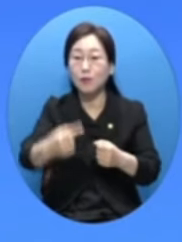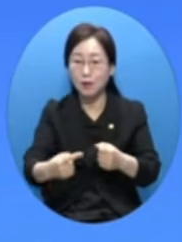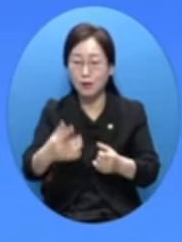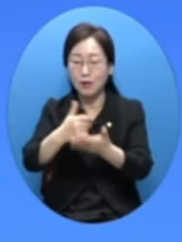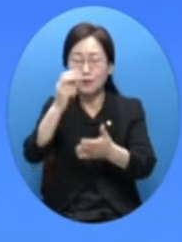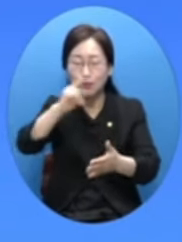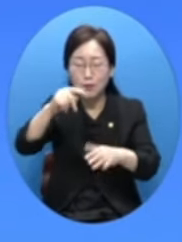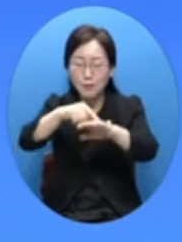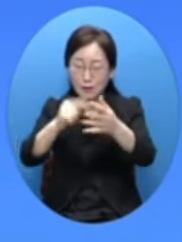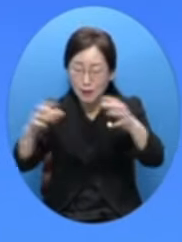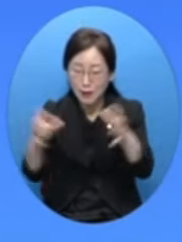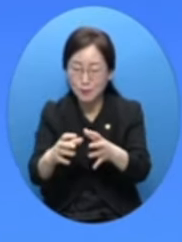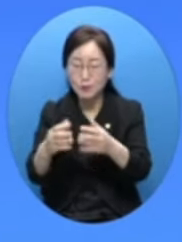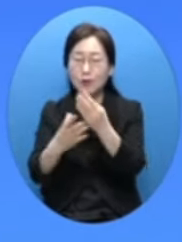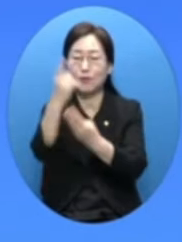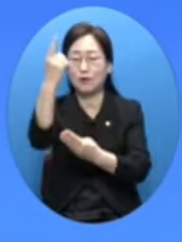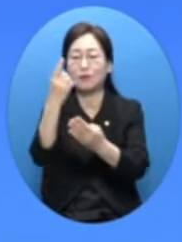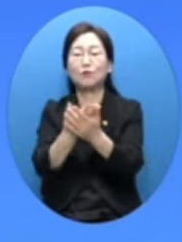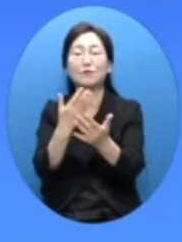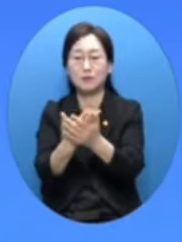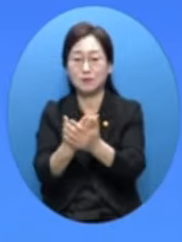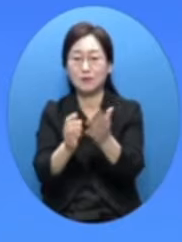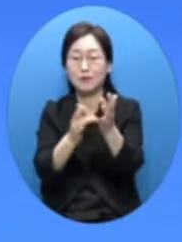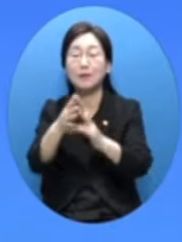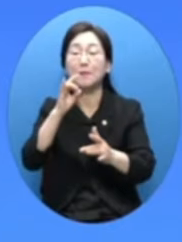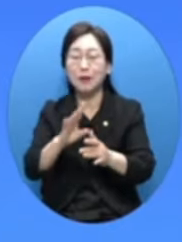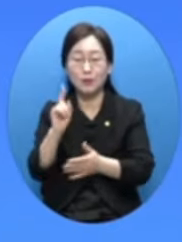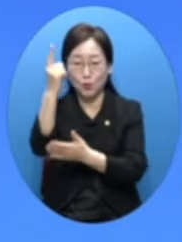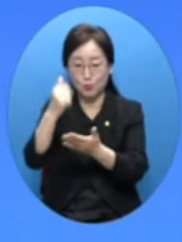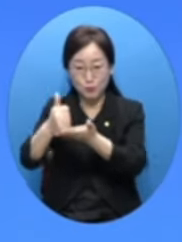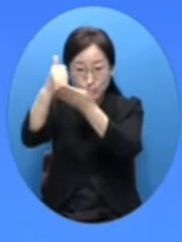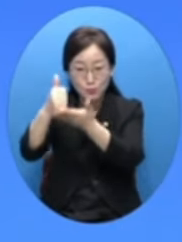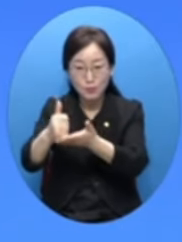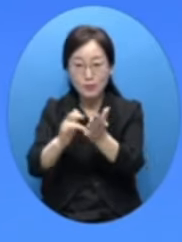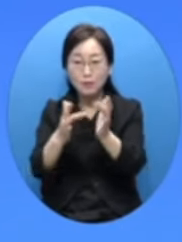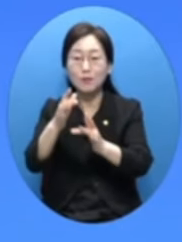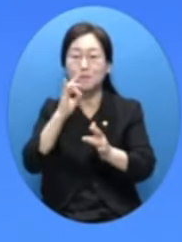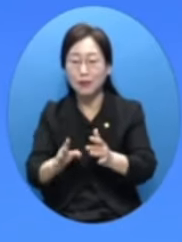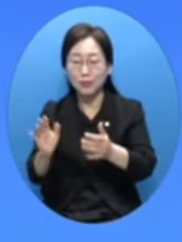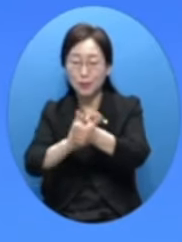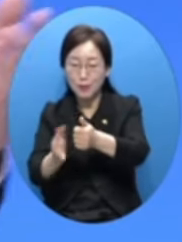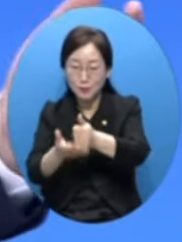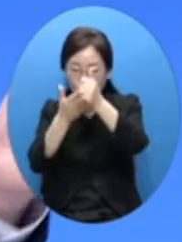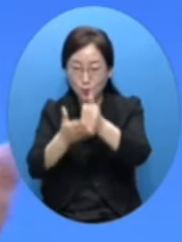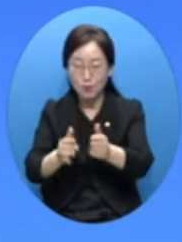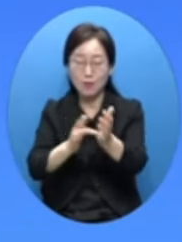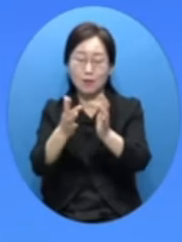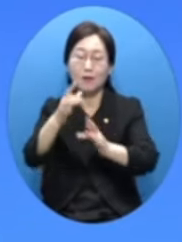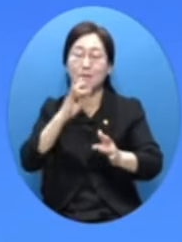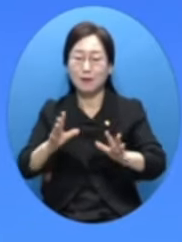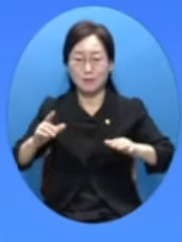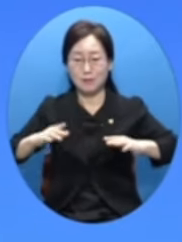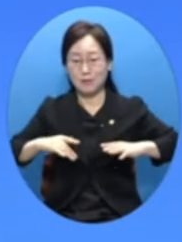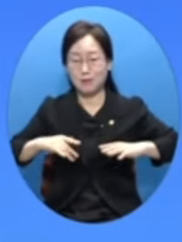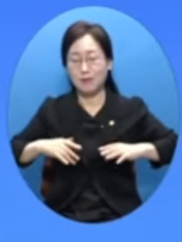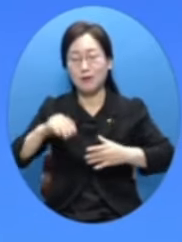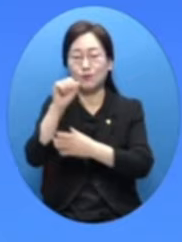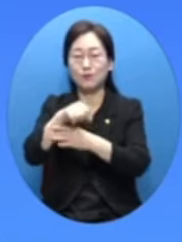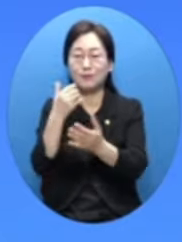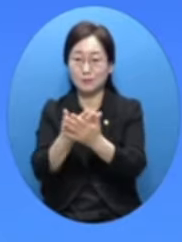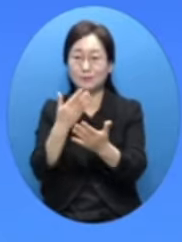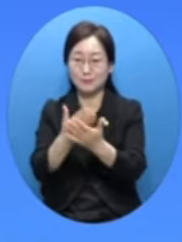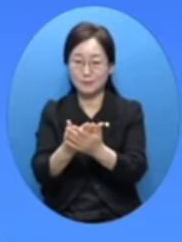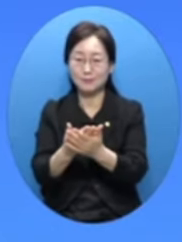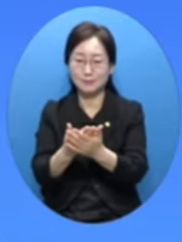하여 주옵소서. 하나가 되어서 예수님만 높이고 예수님만 섬기고 예수님만 자랑하는 우리 모두가 되게 하여